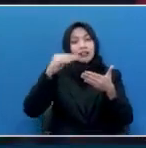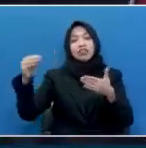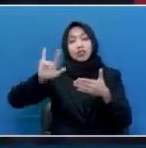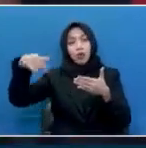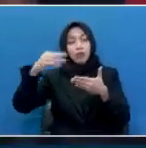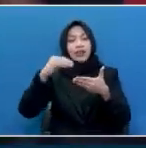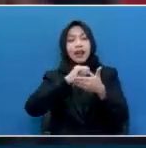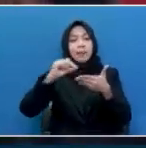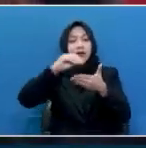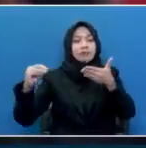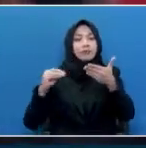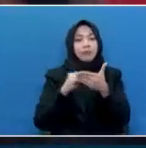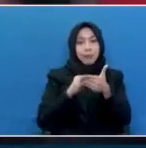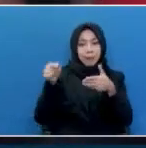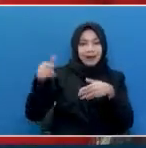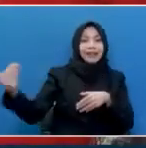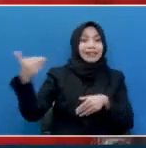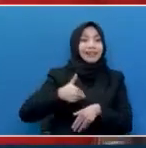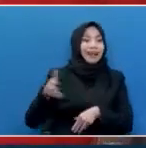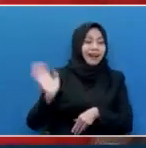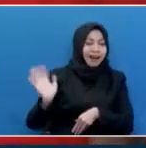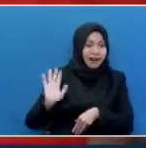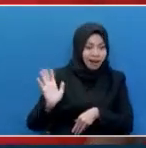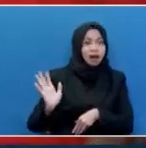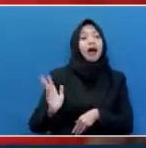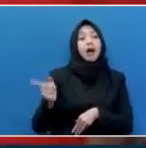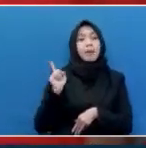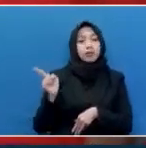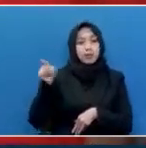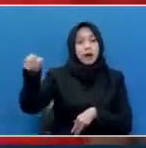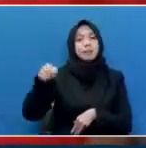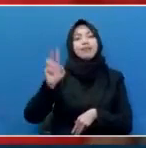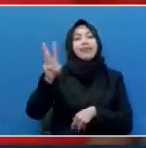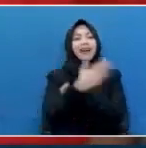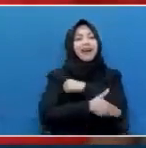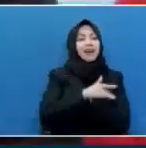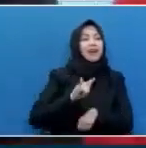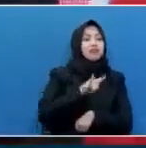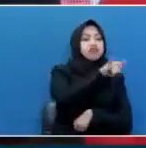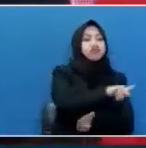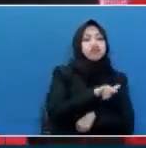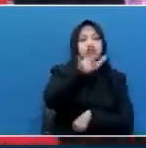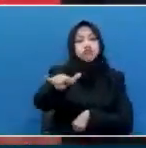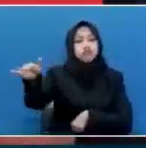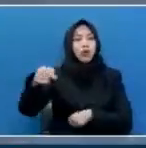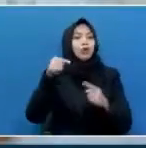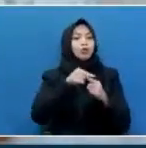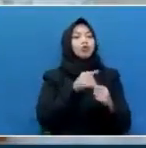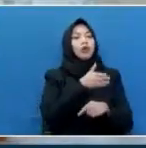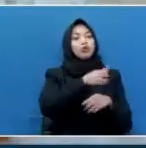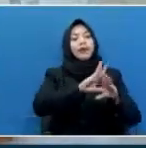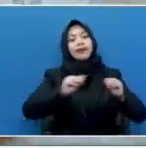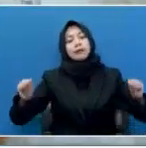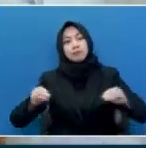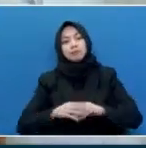peringatan hari ulang tahun PD perjuangan karena tengah melakukan kunjungan kerja ketiga negaraanya